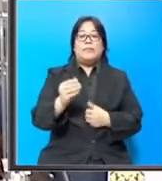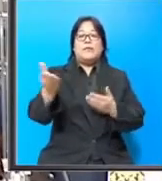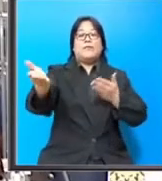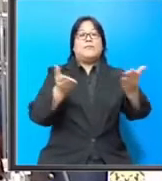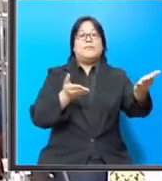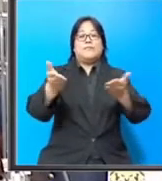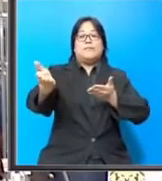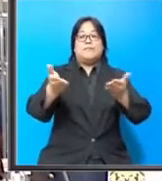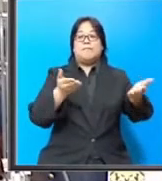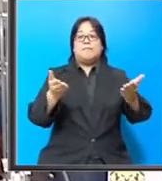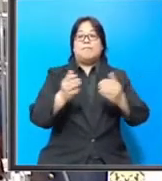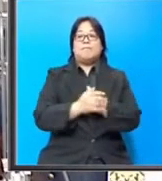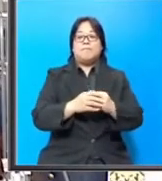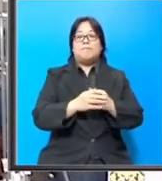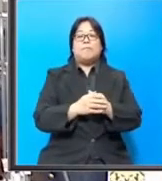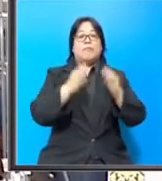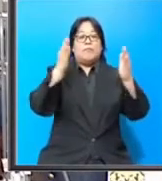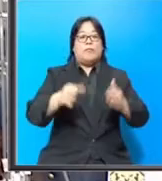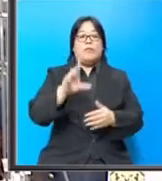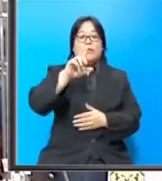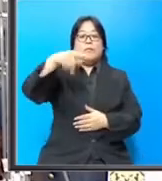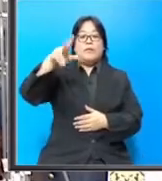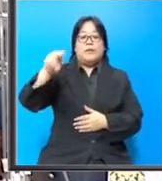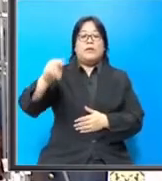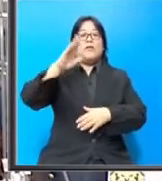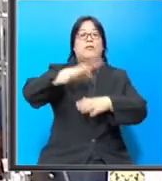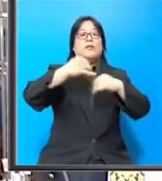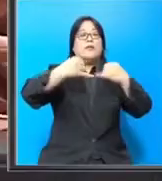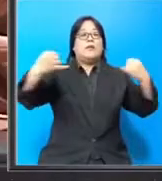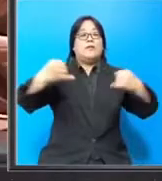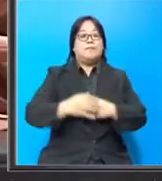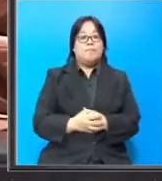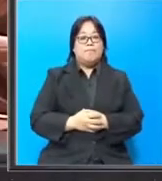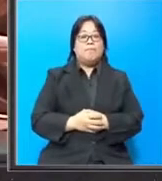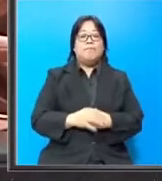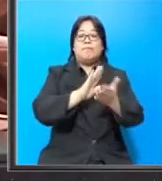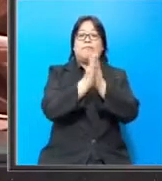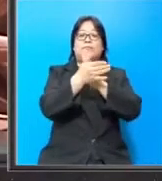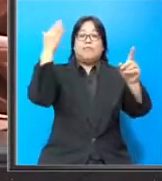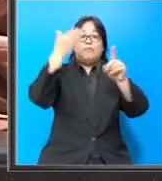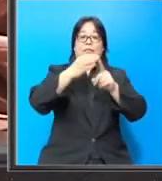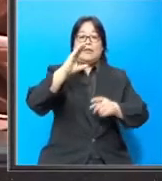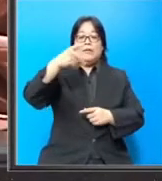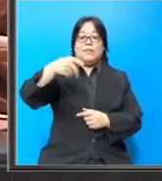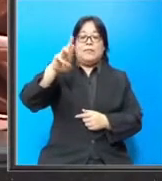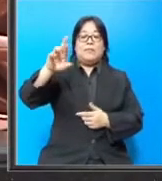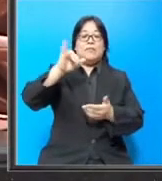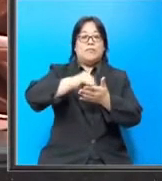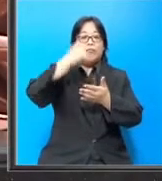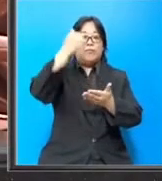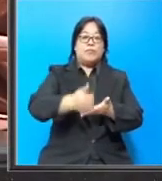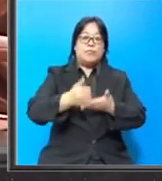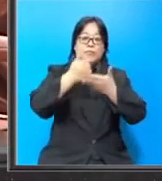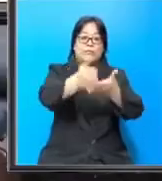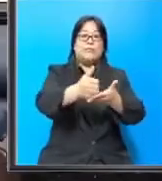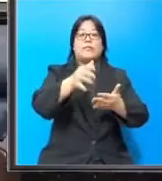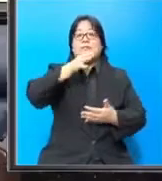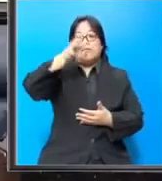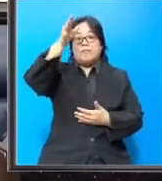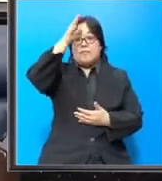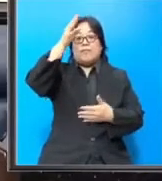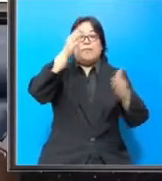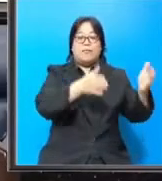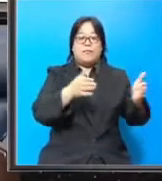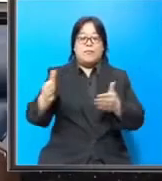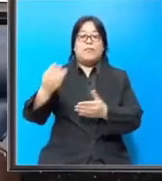gitu juga peringatan keluarga diet dgn melalui atas talian jadi tujuan cv.ary ini adalah untuk membantu ibu